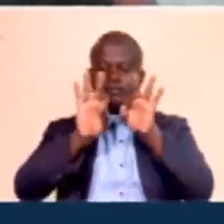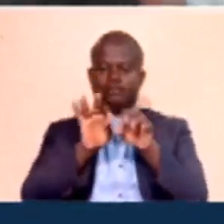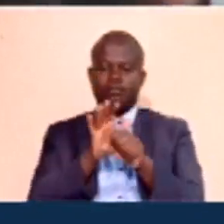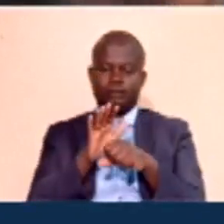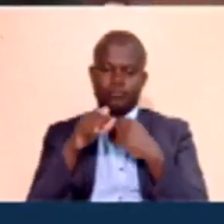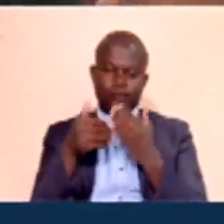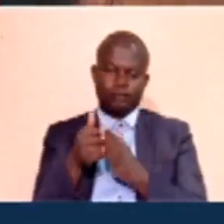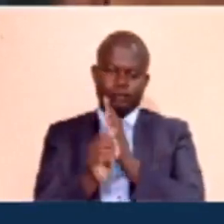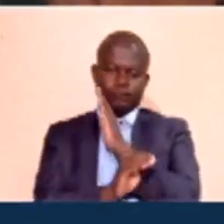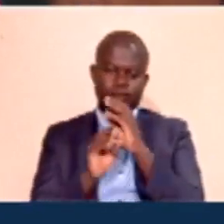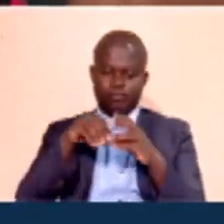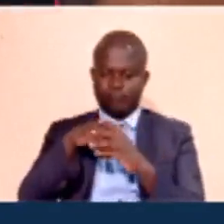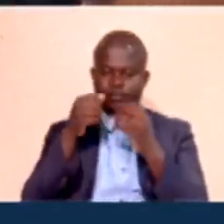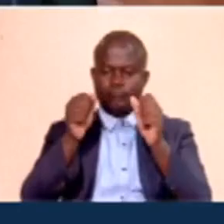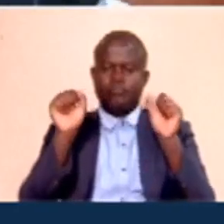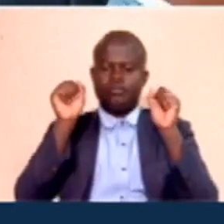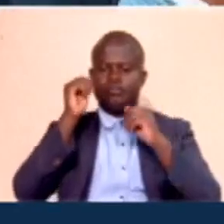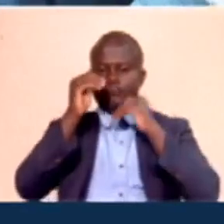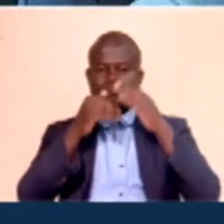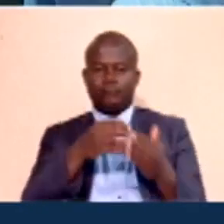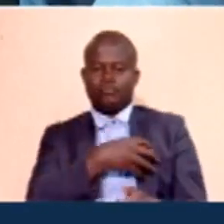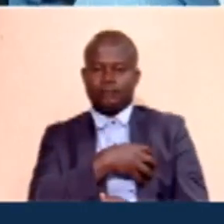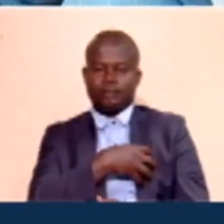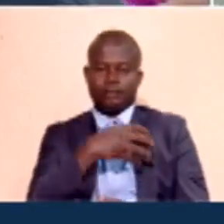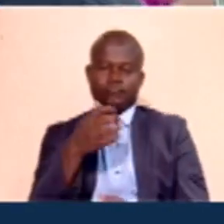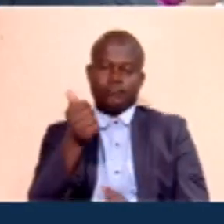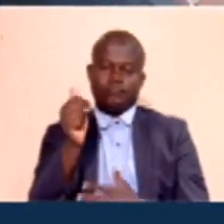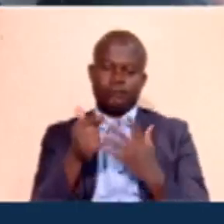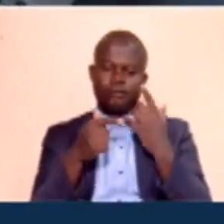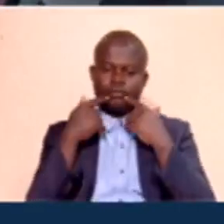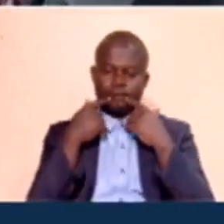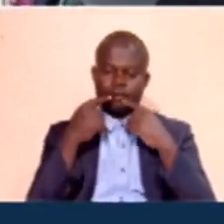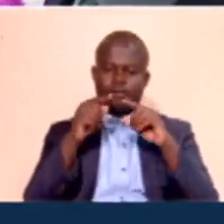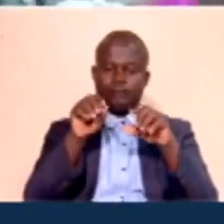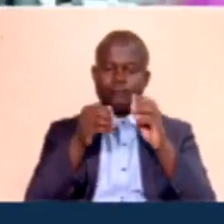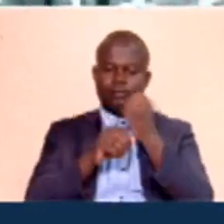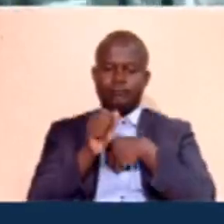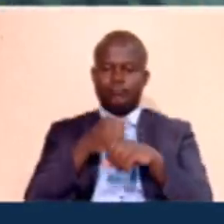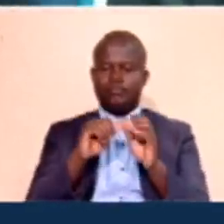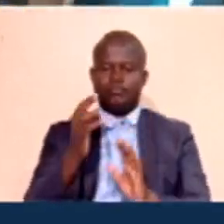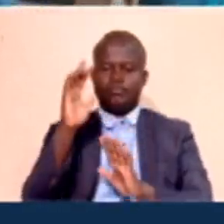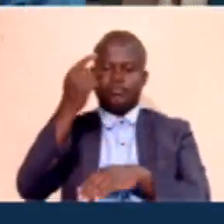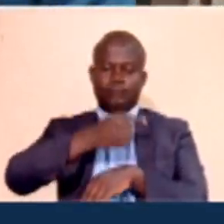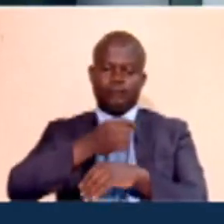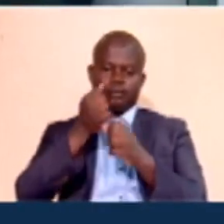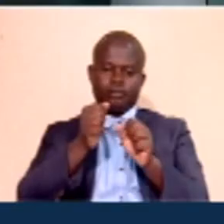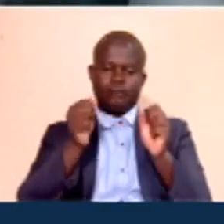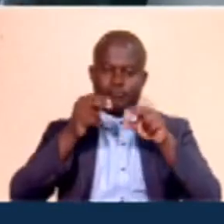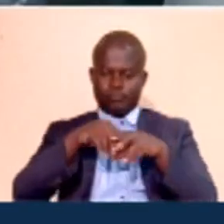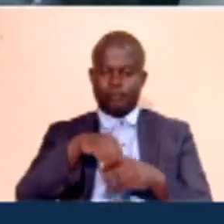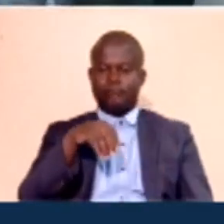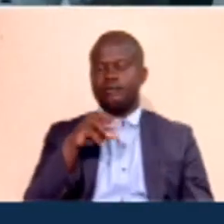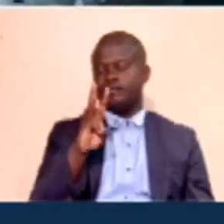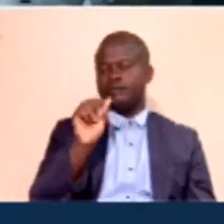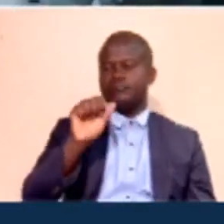mu rugendo igihugu kirimo rwo kwibohora mu rwego rw'ubukungu. Ibi bikaba barabitangaje mu birori byo kwizihiza umunsi wo kwibohora byabereye